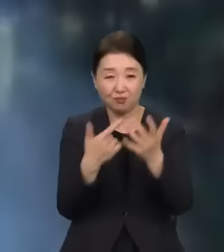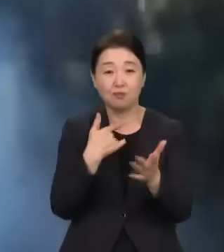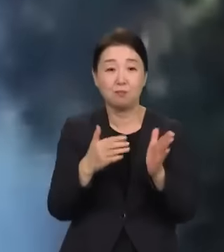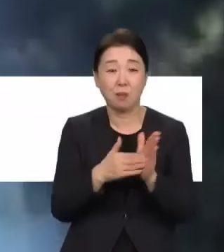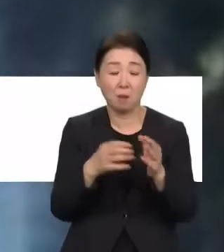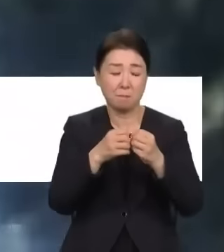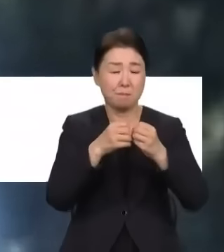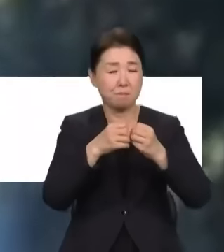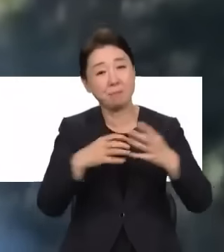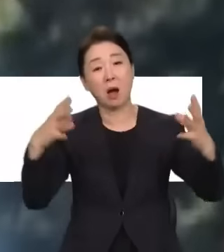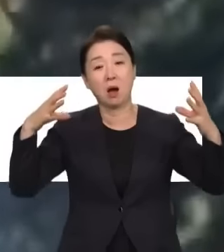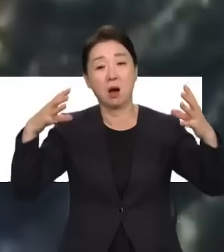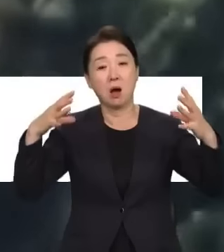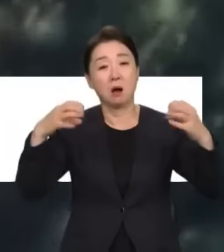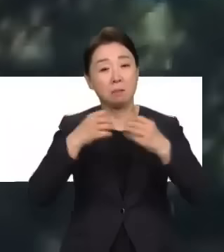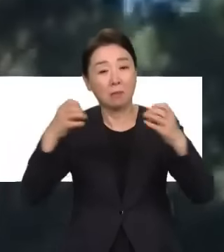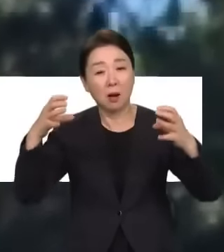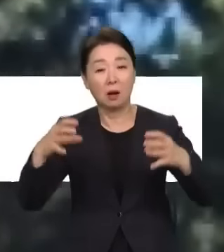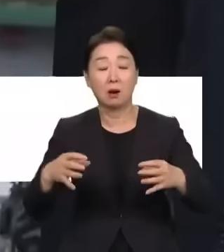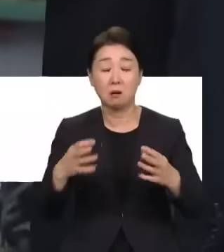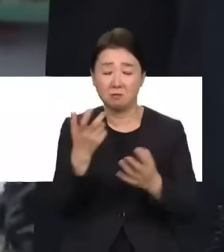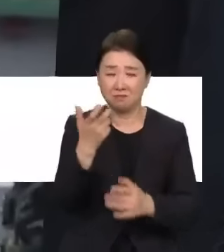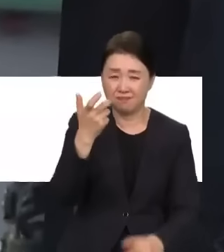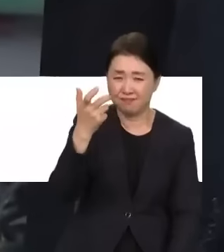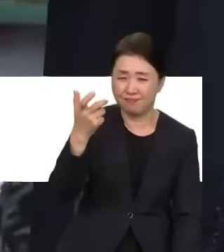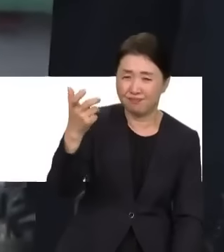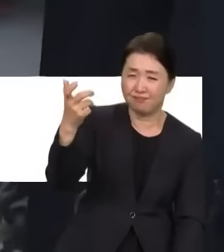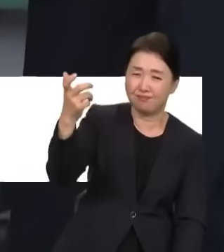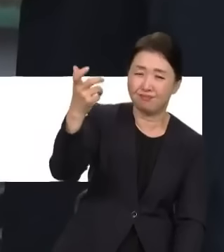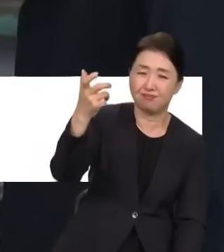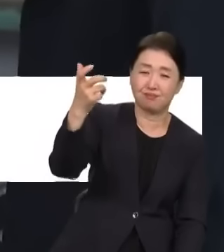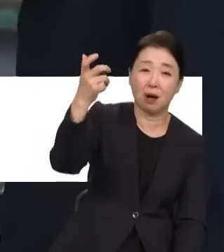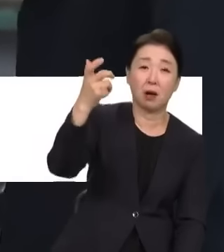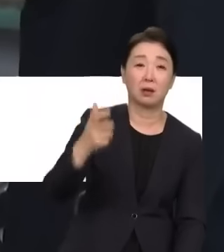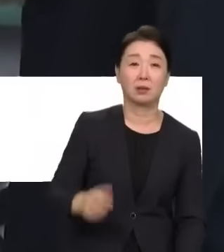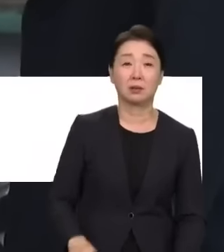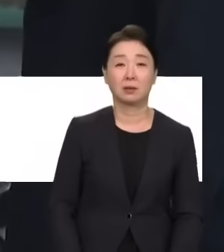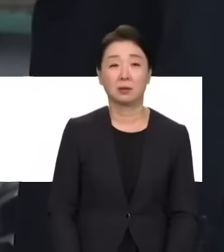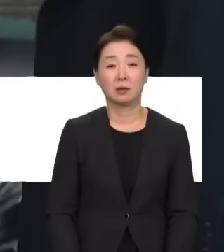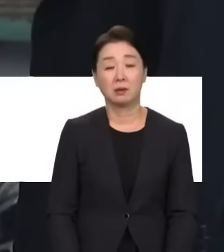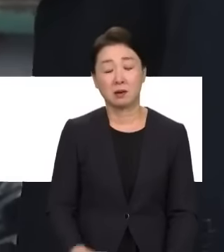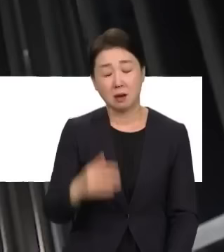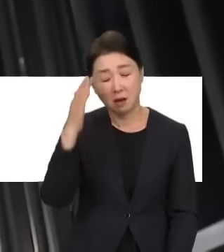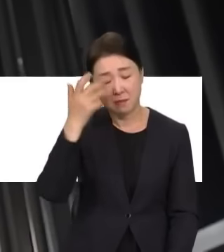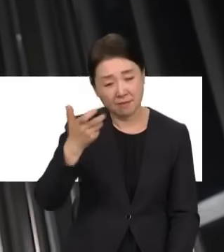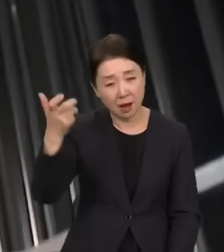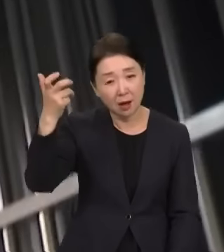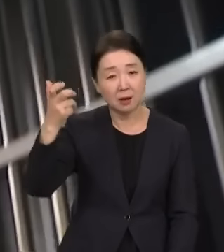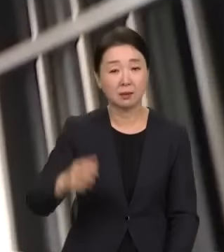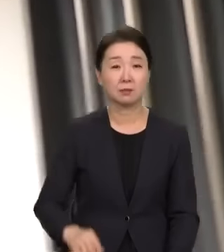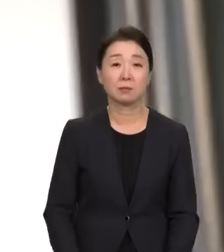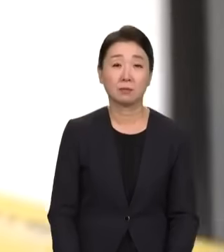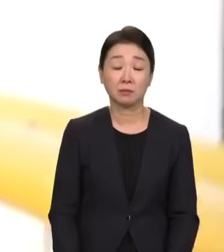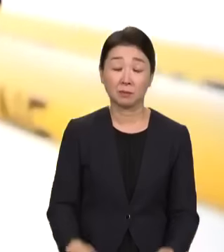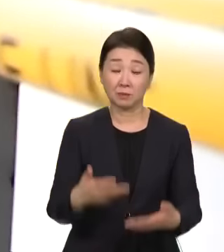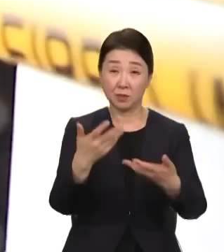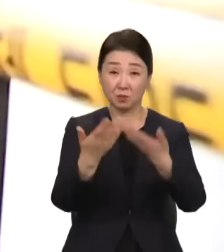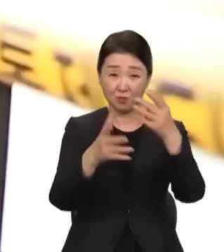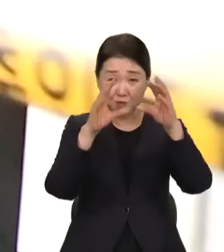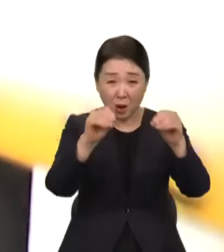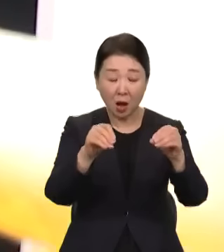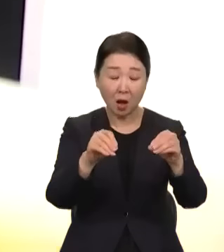폭탄 터지듯이 소리는 그냥 뻐붕 났어요. 그냥 연기가 이래 쭉 나면서 뒤쪽에 까맣게 나왔어요. 불을 끈 아파트